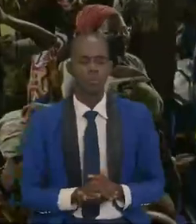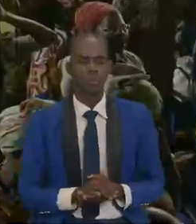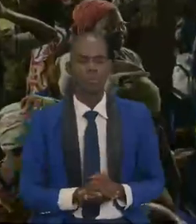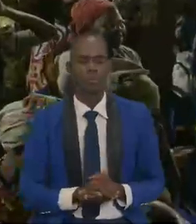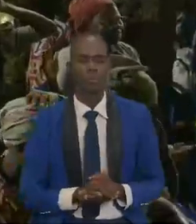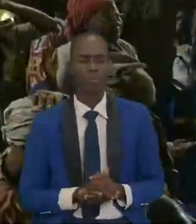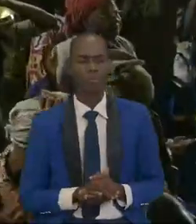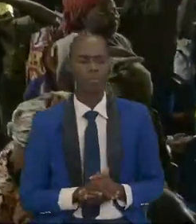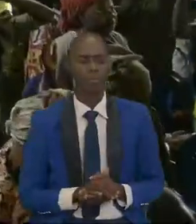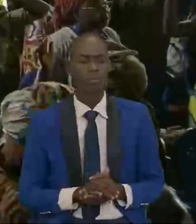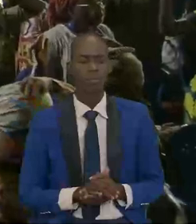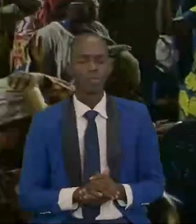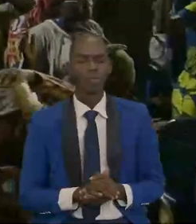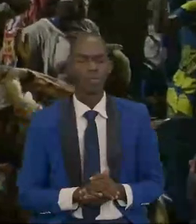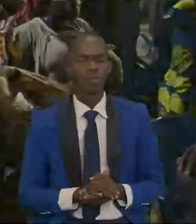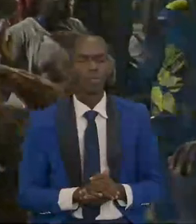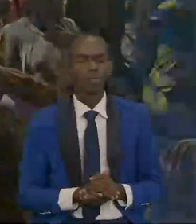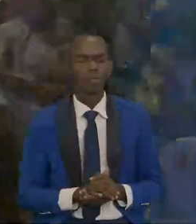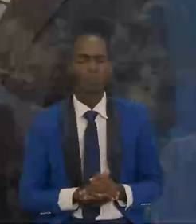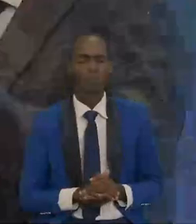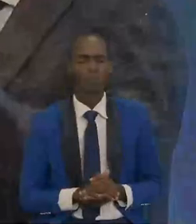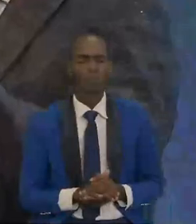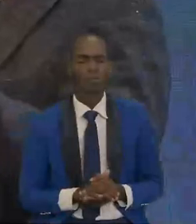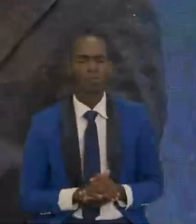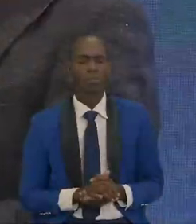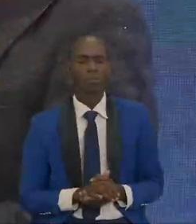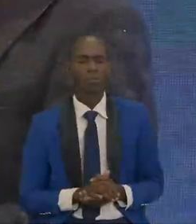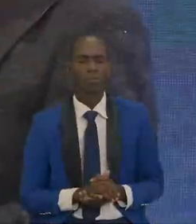maintenant au nom de Jésus-Christ.